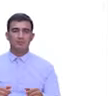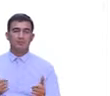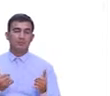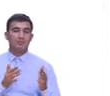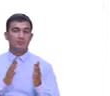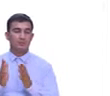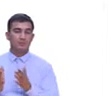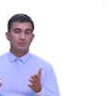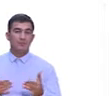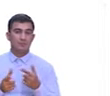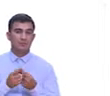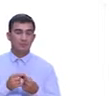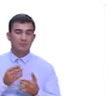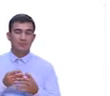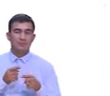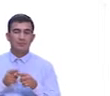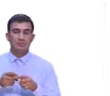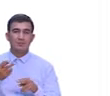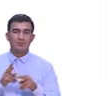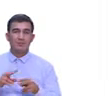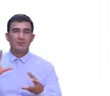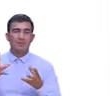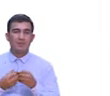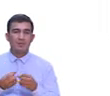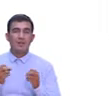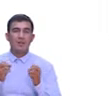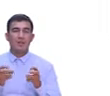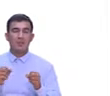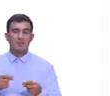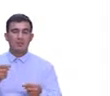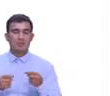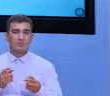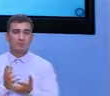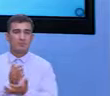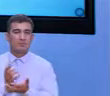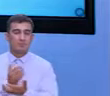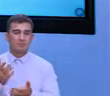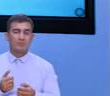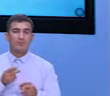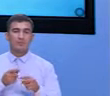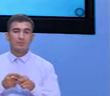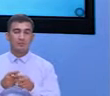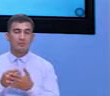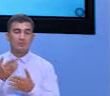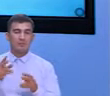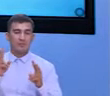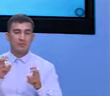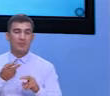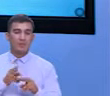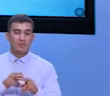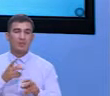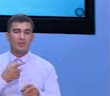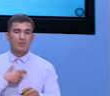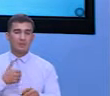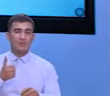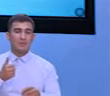Endi siz bilan ana o'sha kesmalarni qanday qilib taqqoslaymiz. Kesma mavzusini yanada